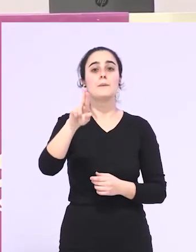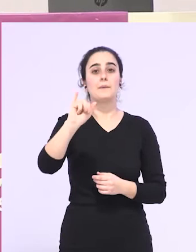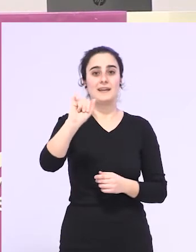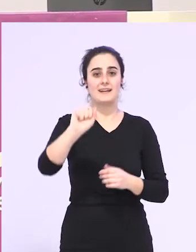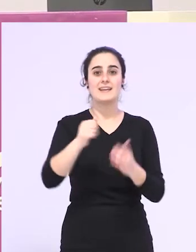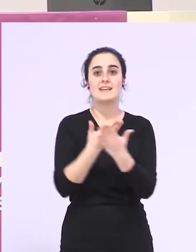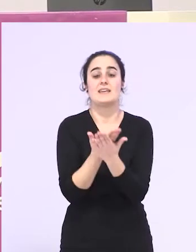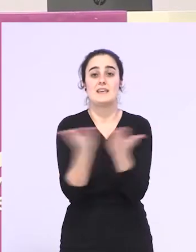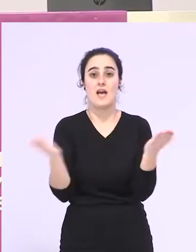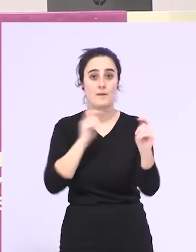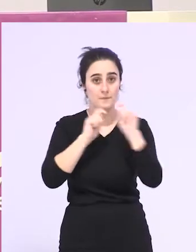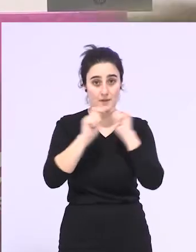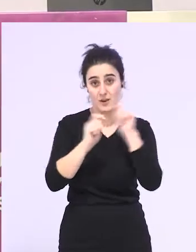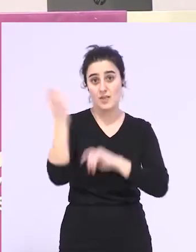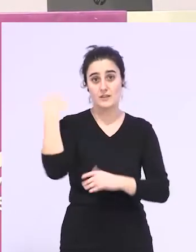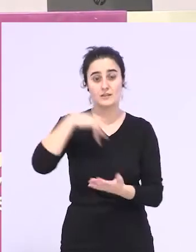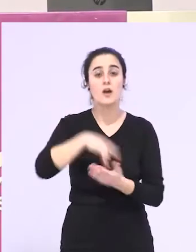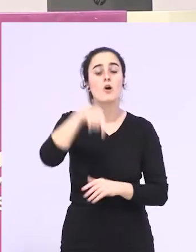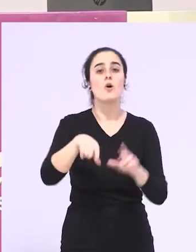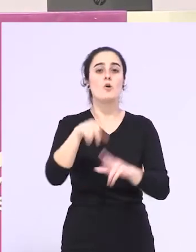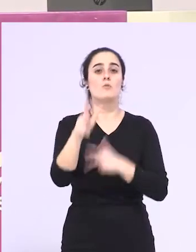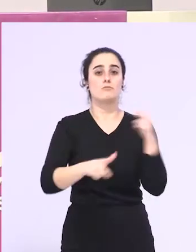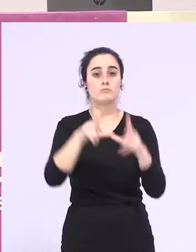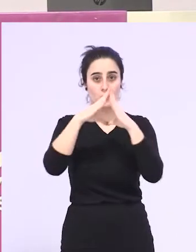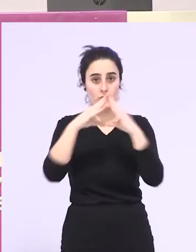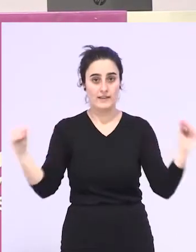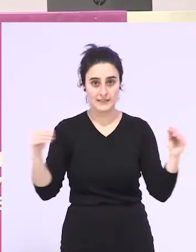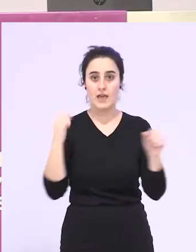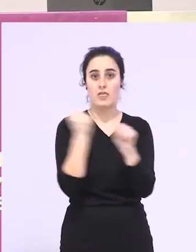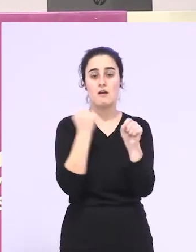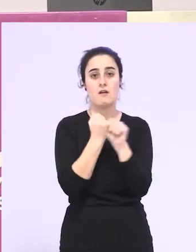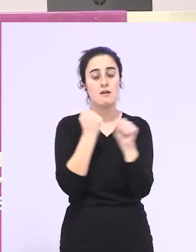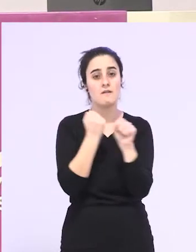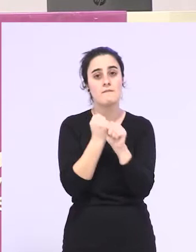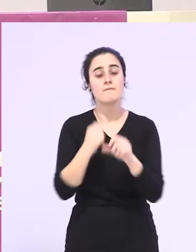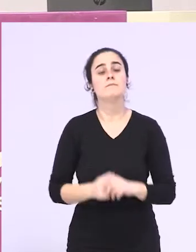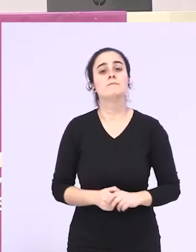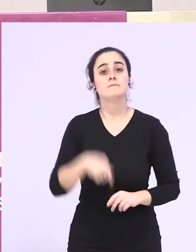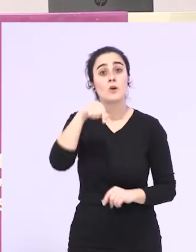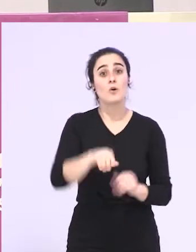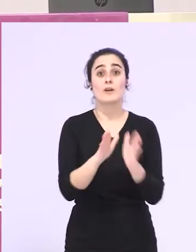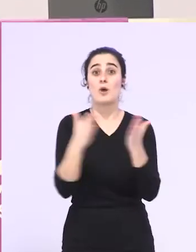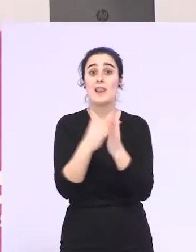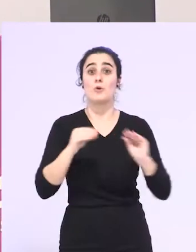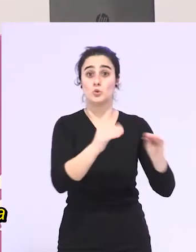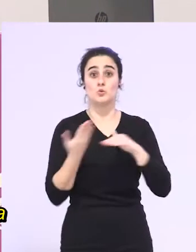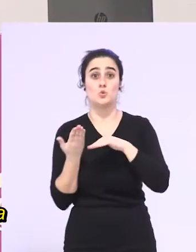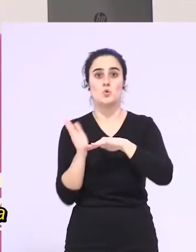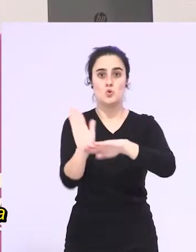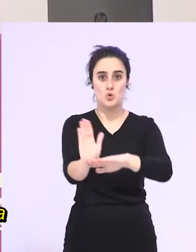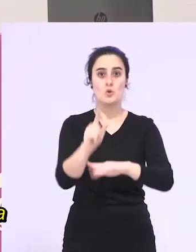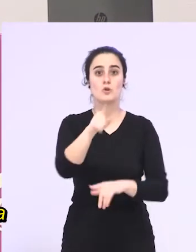egunkariko kazetaria izan zena eta gaur UPV-ko fakultatean lan egiten duena. Gaur bere liburua aurkeztera etorri da,